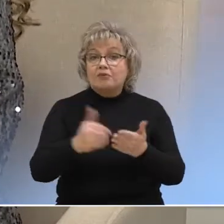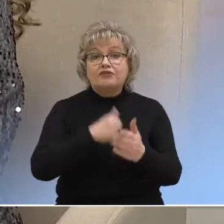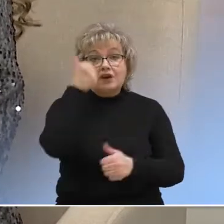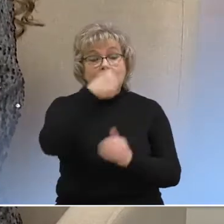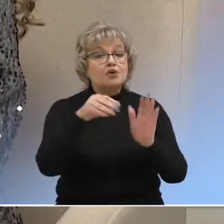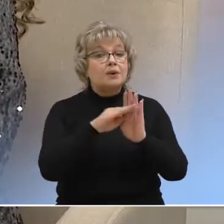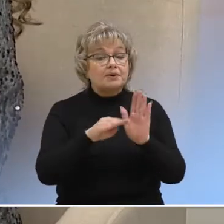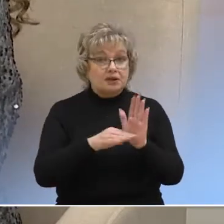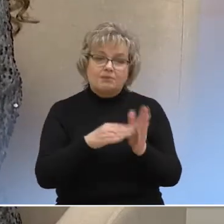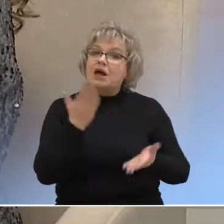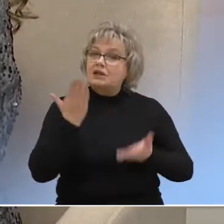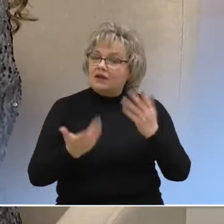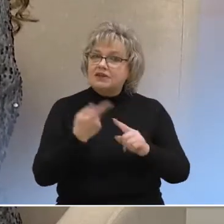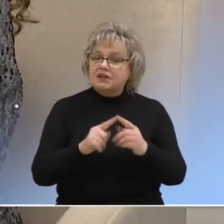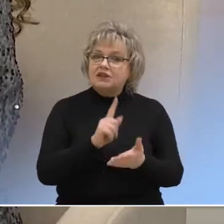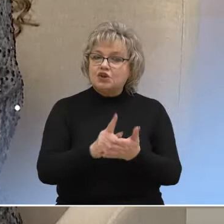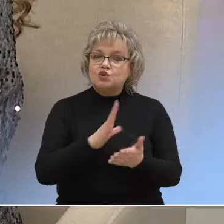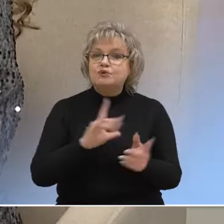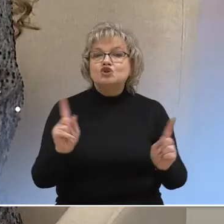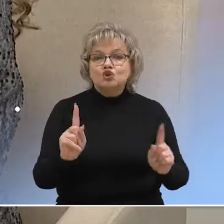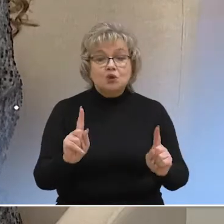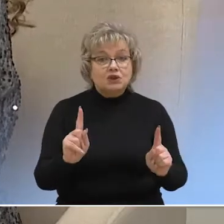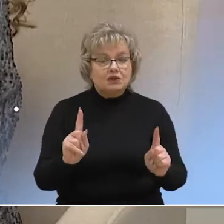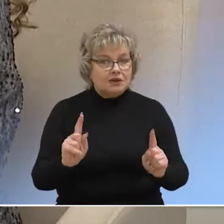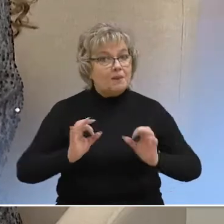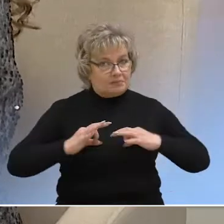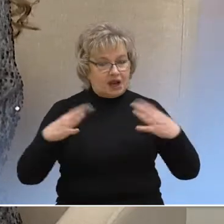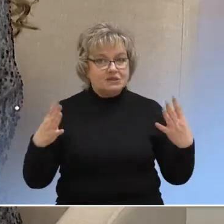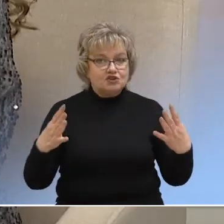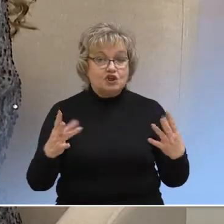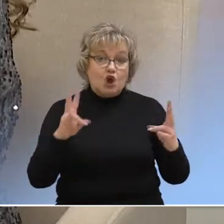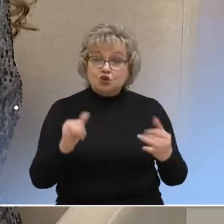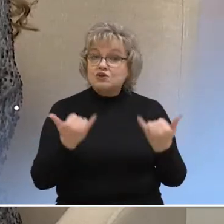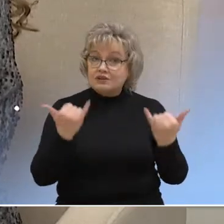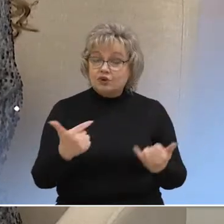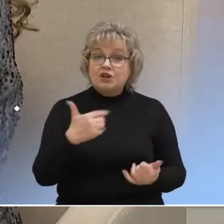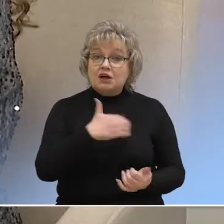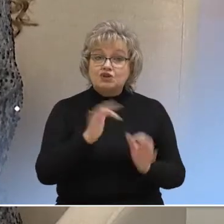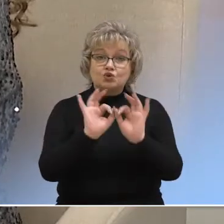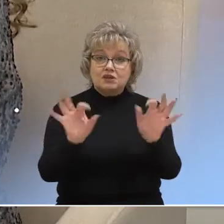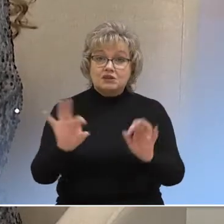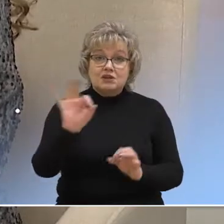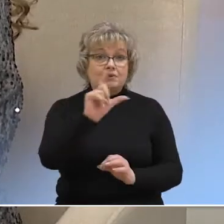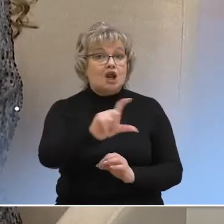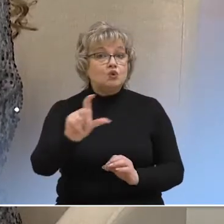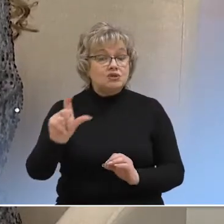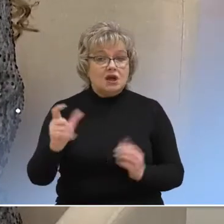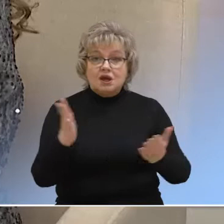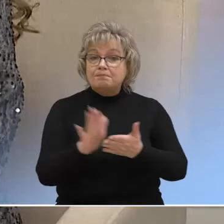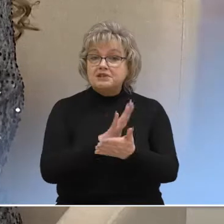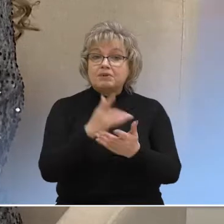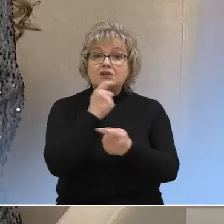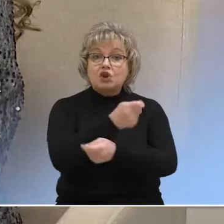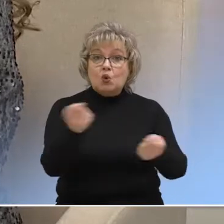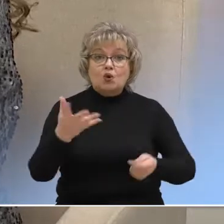новогодней программе. Наверное, это должно было быть что-нибудь праздничное. Но сегодня я хочу рассказать про людей, которые бесплатно